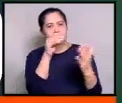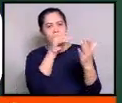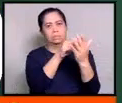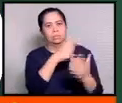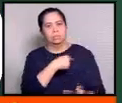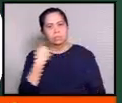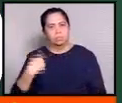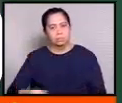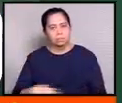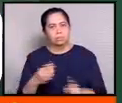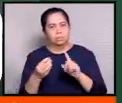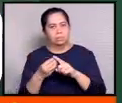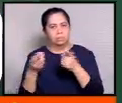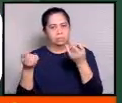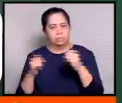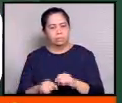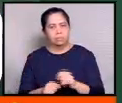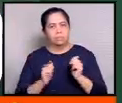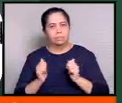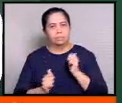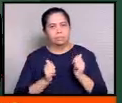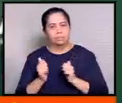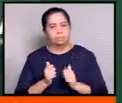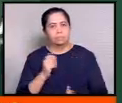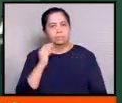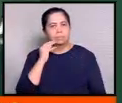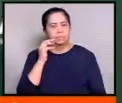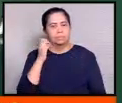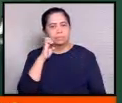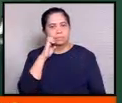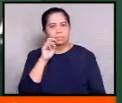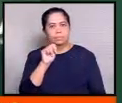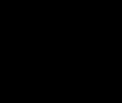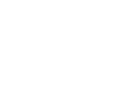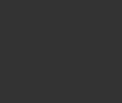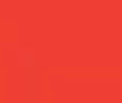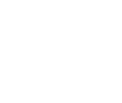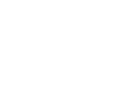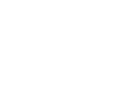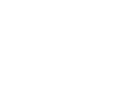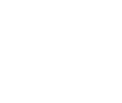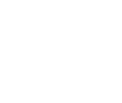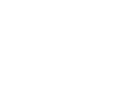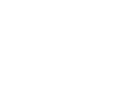laban sa China kaugnay ng issue. Umaaksyon, Marian Enriquez, News 5.